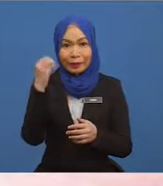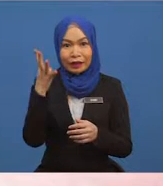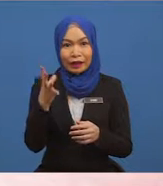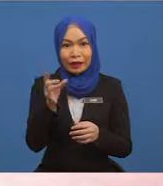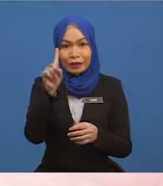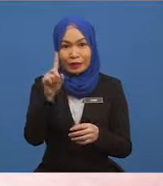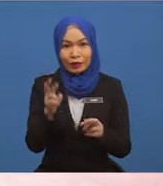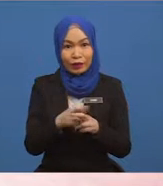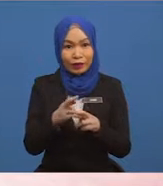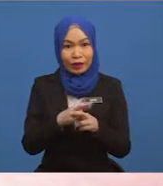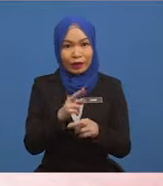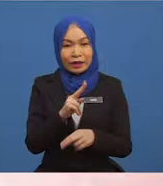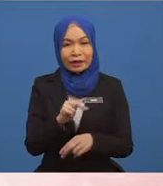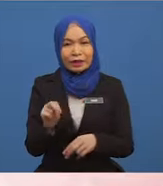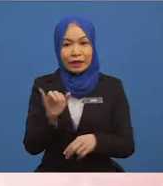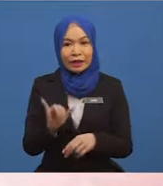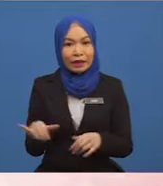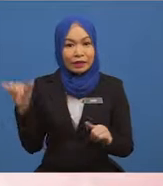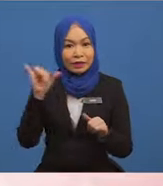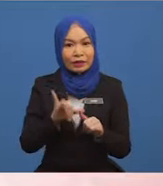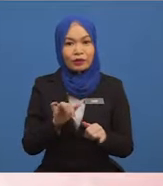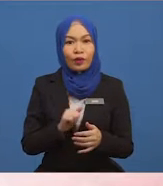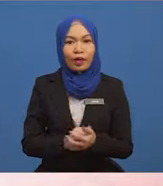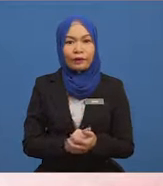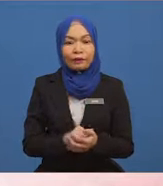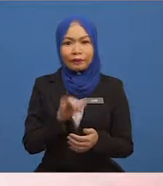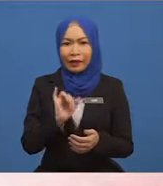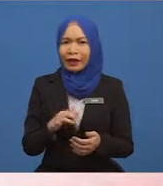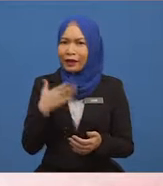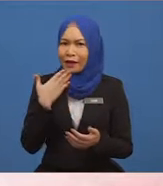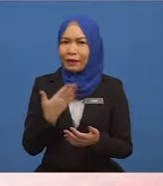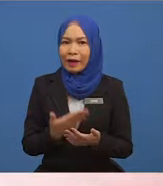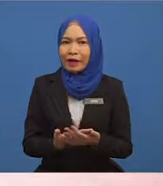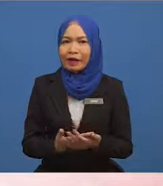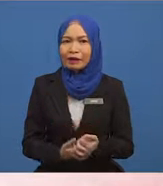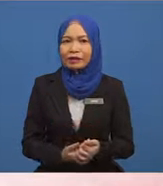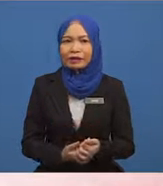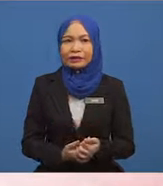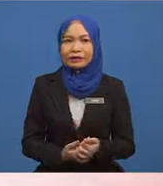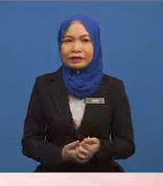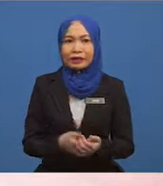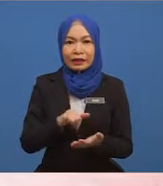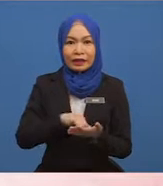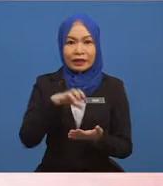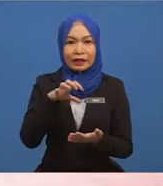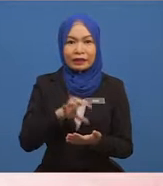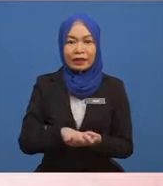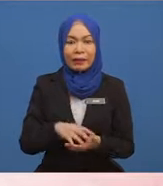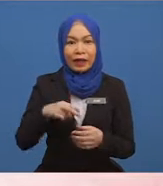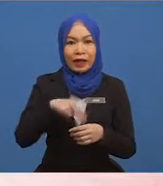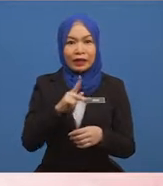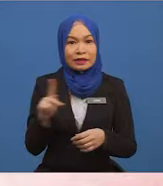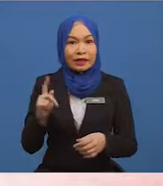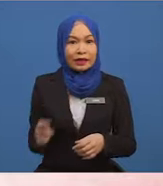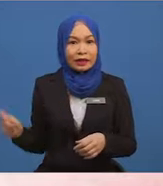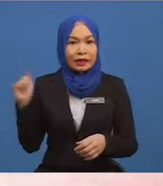cadangkan satu kesimpulan yang sesuai? Bagus. Fermentasi yeast menghasilkan